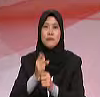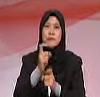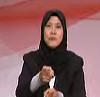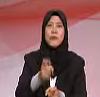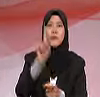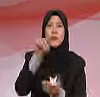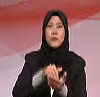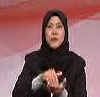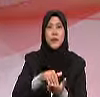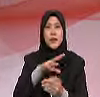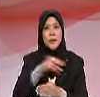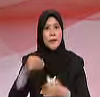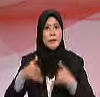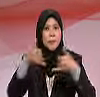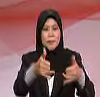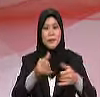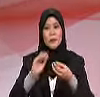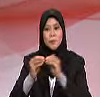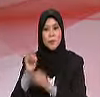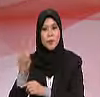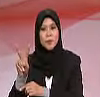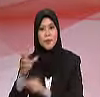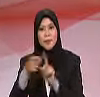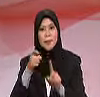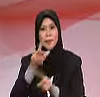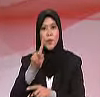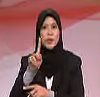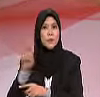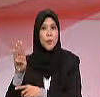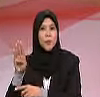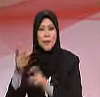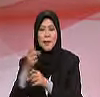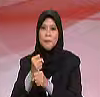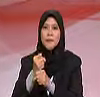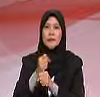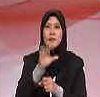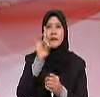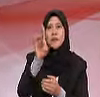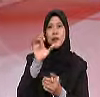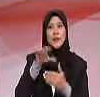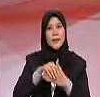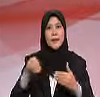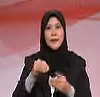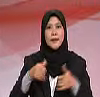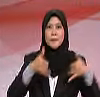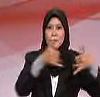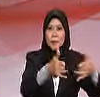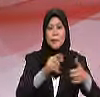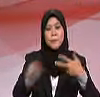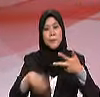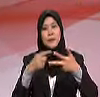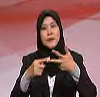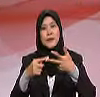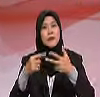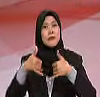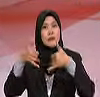RM1,000 dan piala. Tempat kedua milik pasukan Destroyer dari Kota Belud menerima wang tunai RM800 dan piala. Tempat ketiga